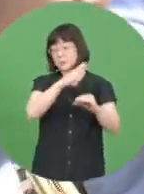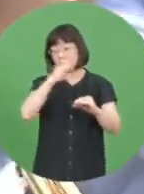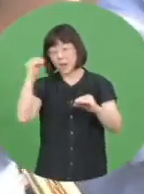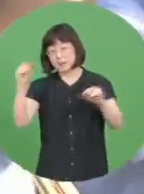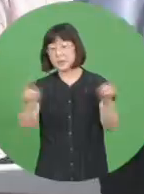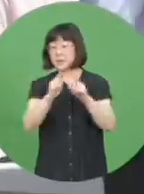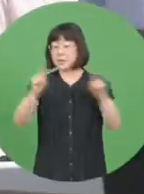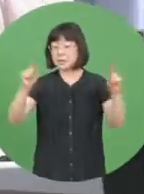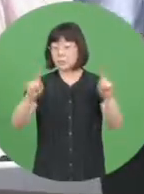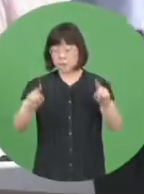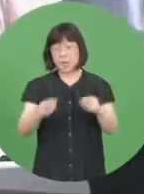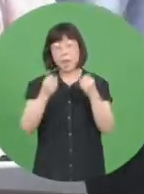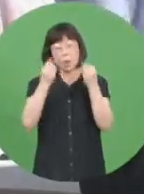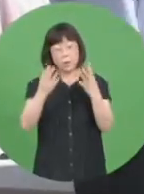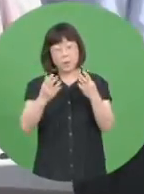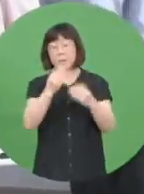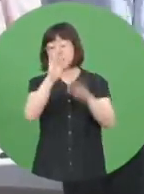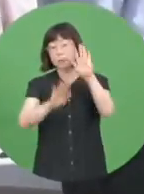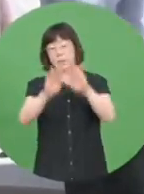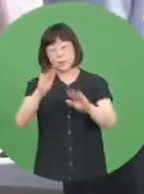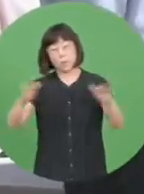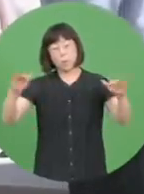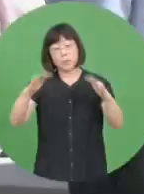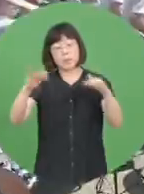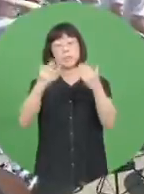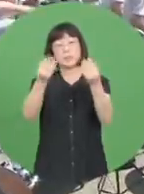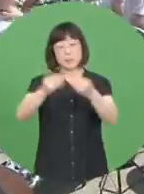奏でお祝いムードを盛り上げました。